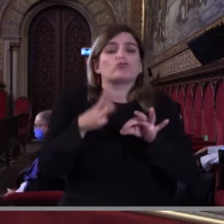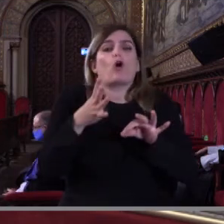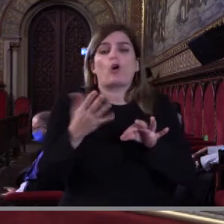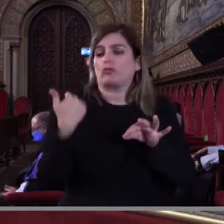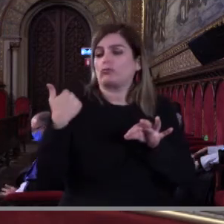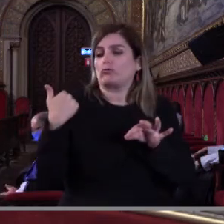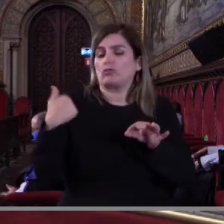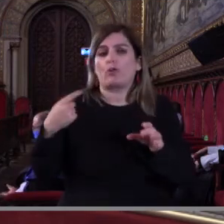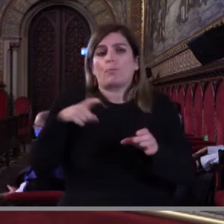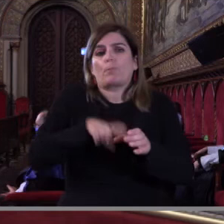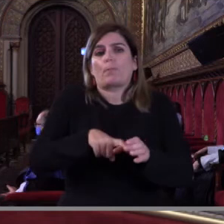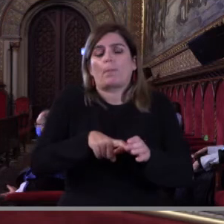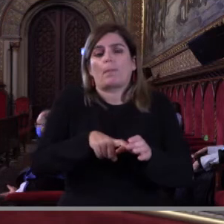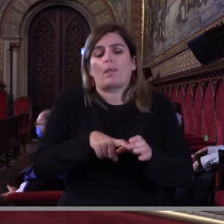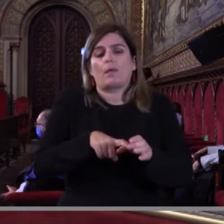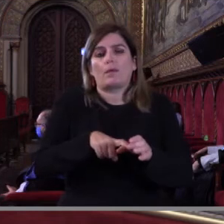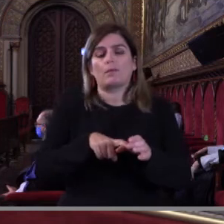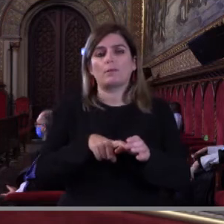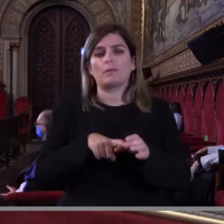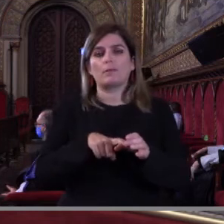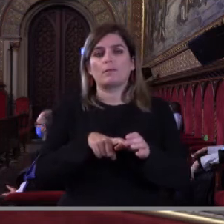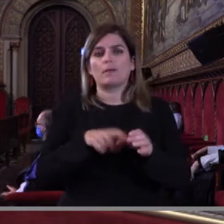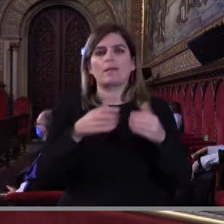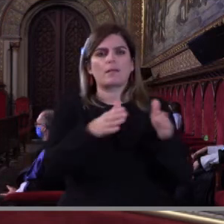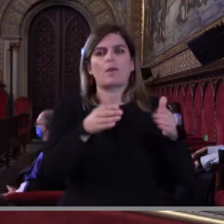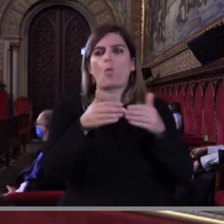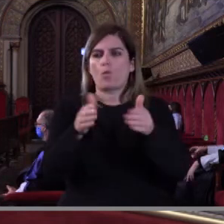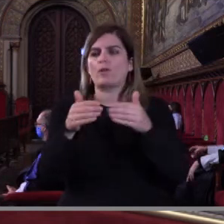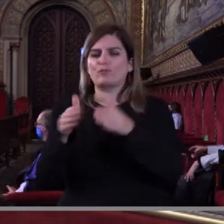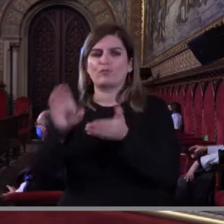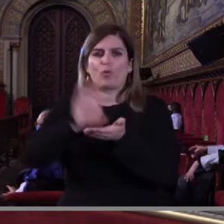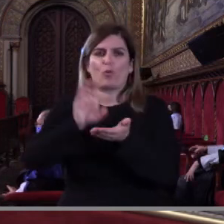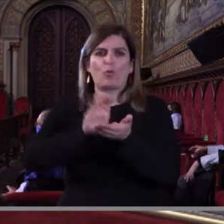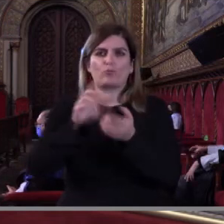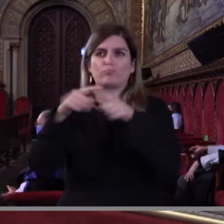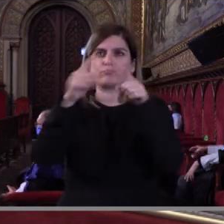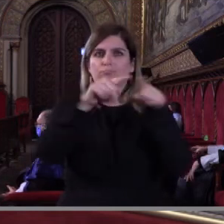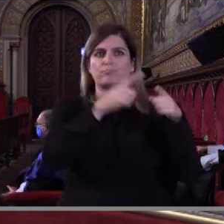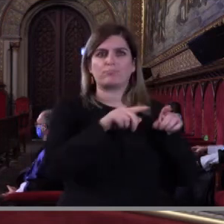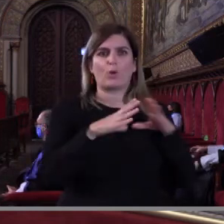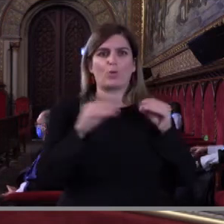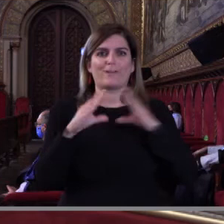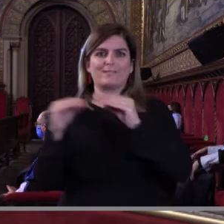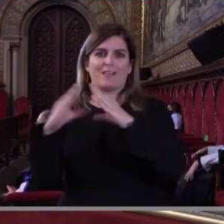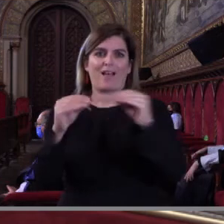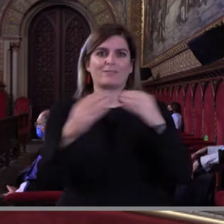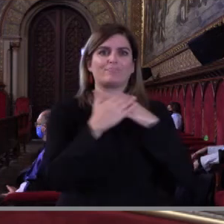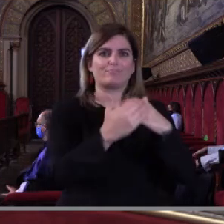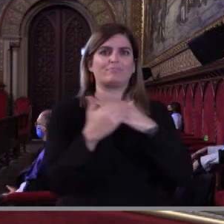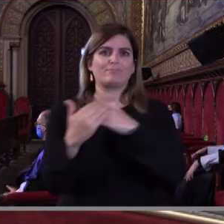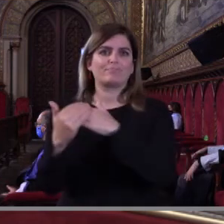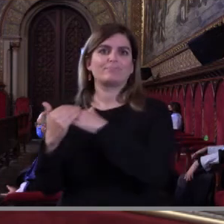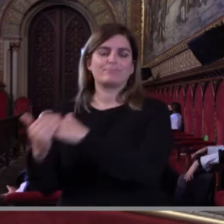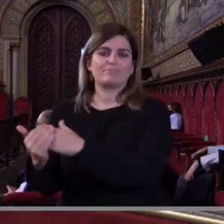últimes setmanes de participar en diferents inauguracions de cursos acadèmics de les universitats. I en